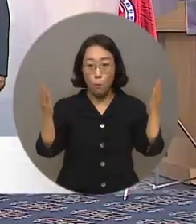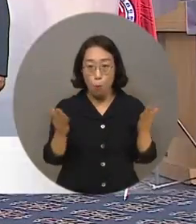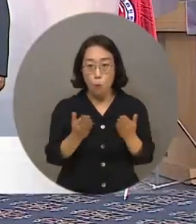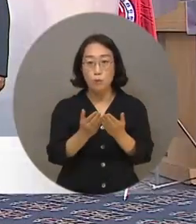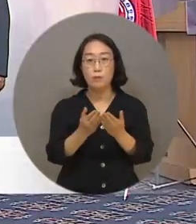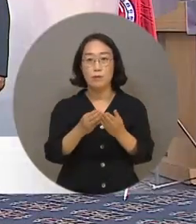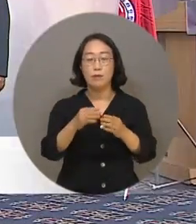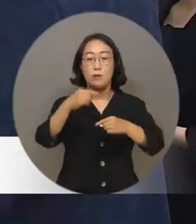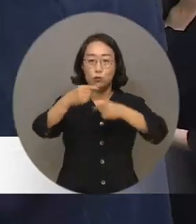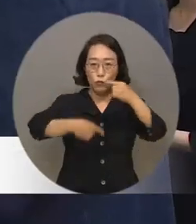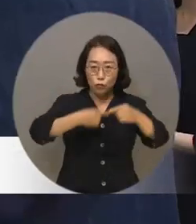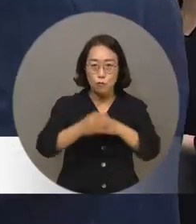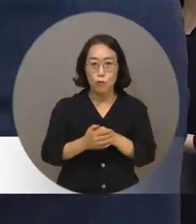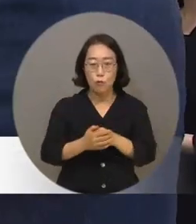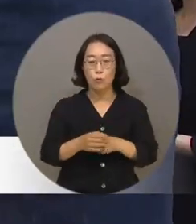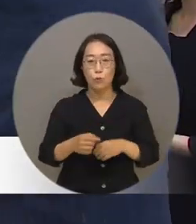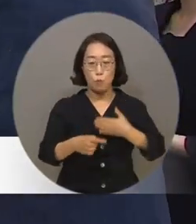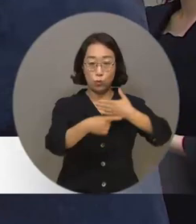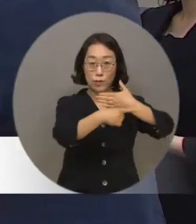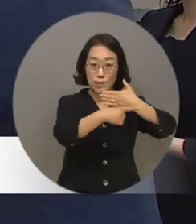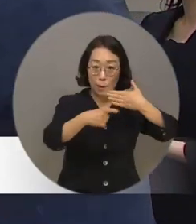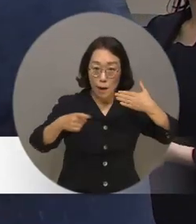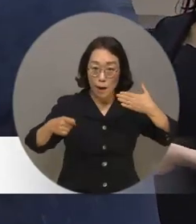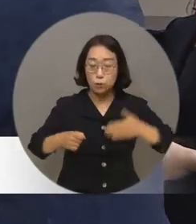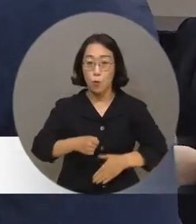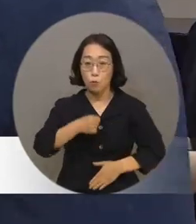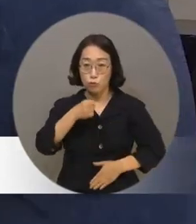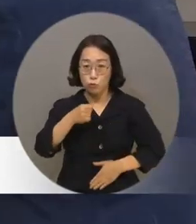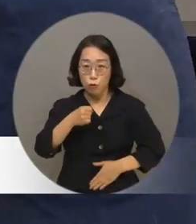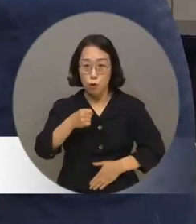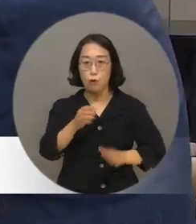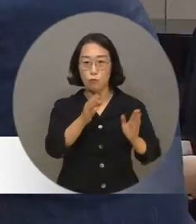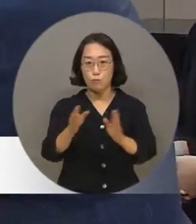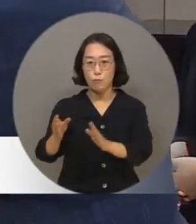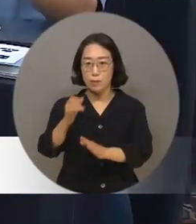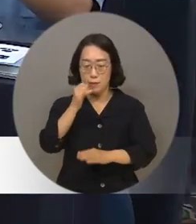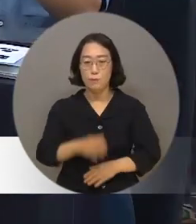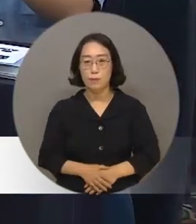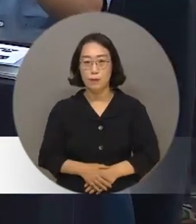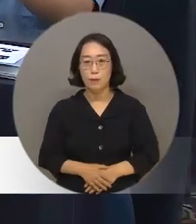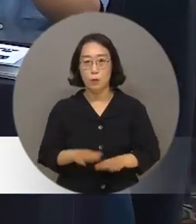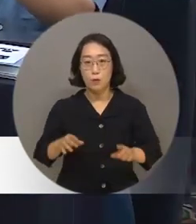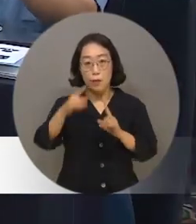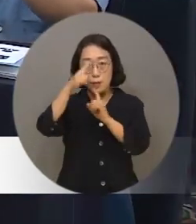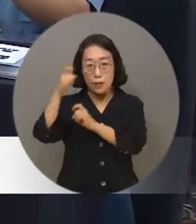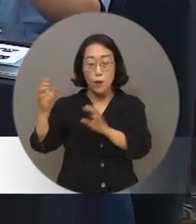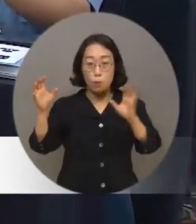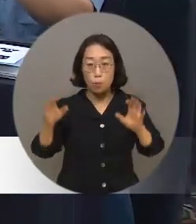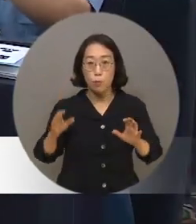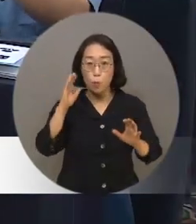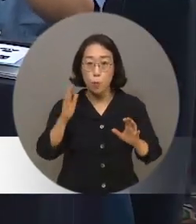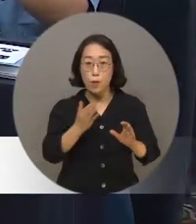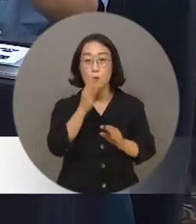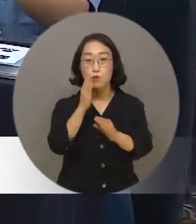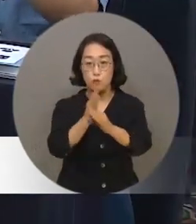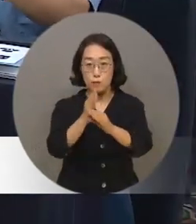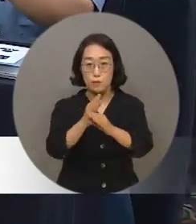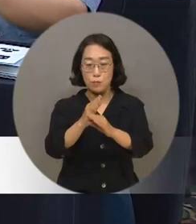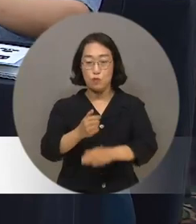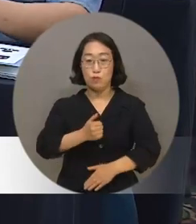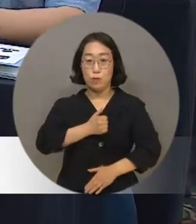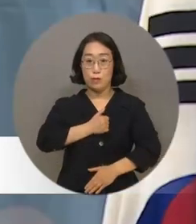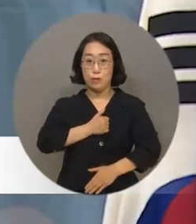행사는 수어와 말자마 그리고 구호통역으로 이루어졌습니다 이번 기념식은 농인중심의 주체성을 인식하고